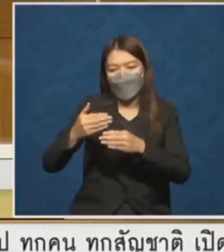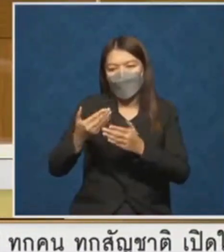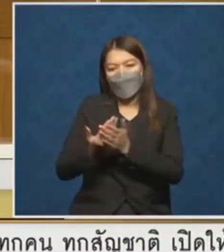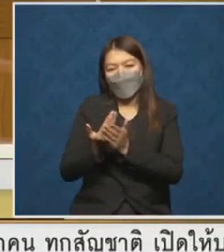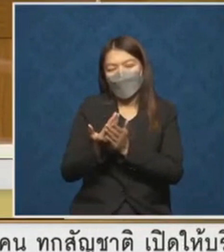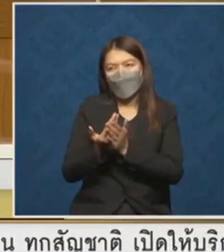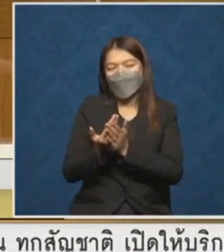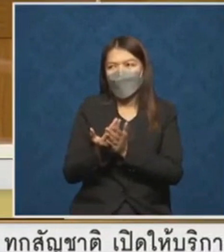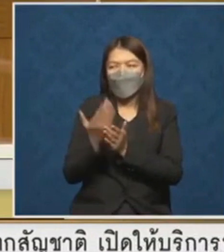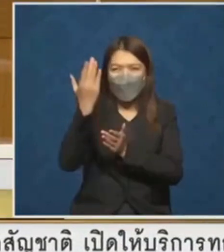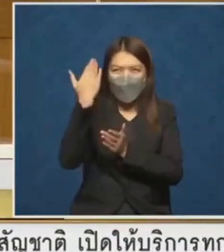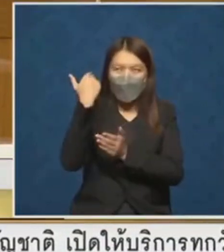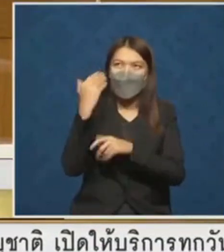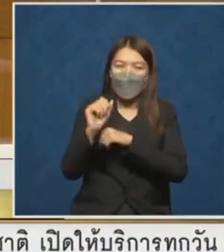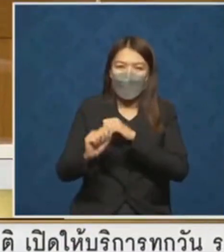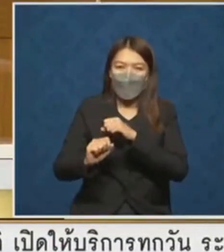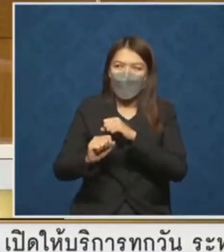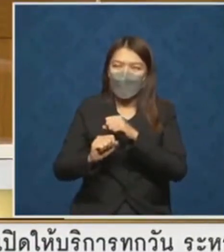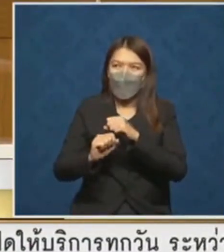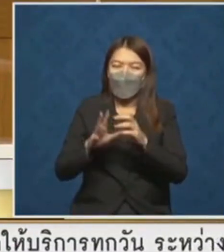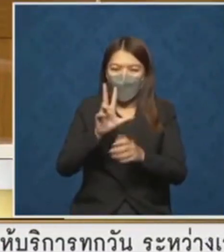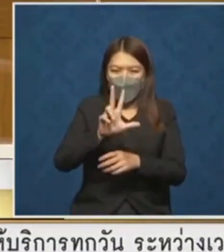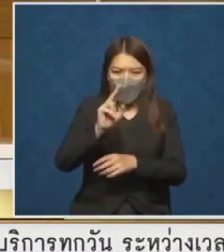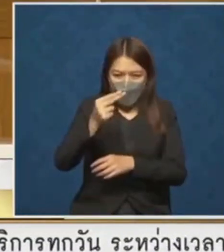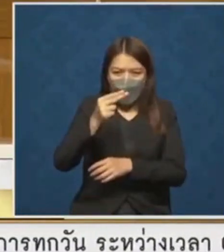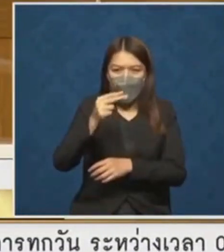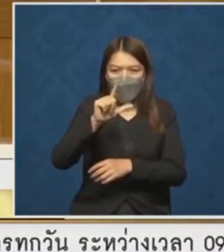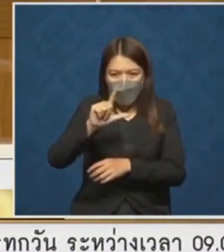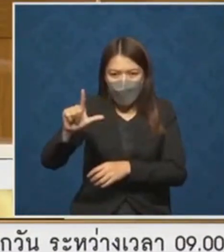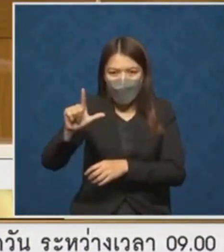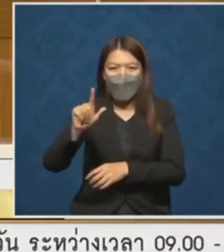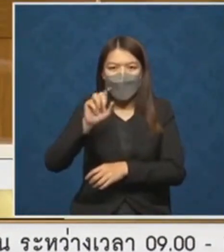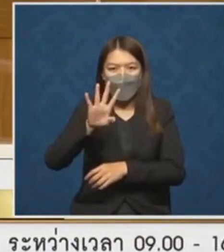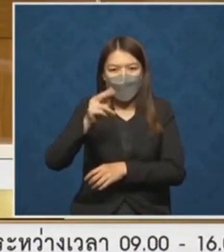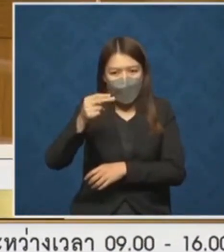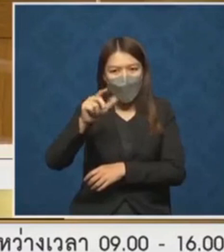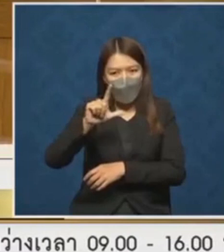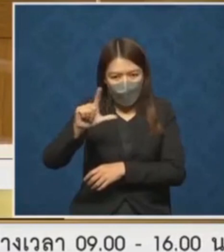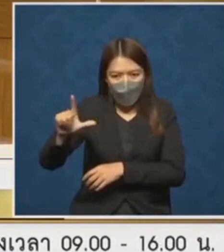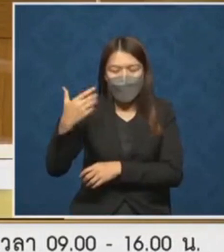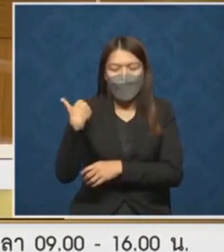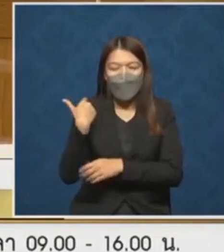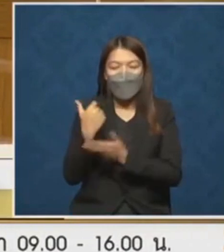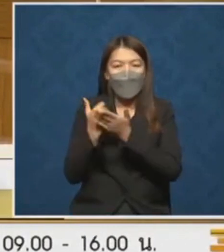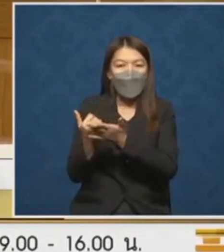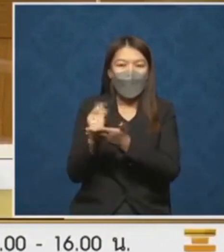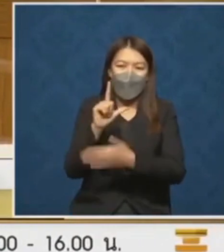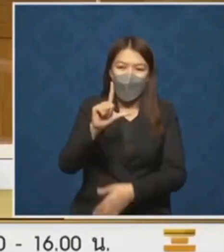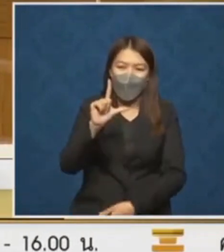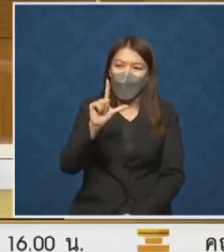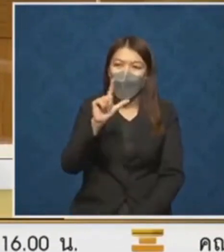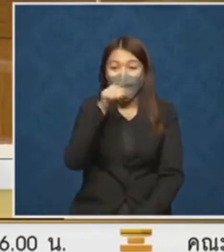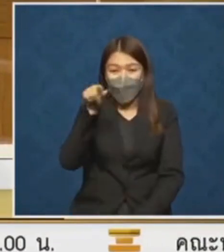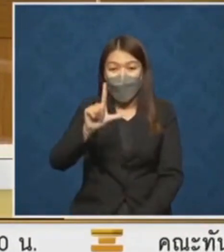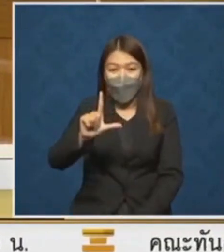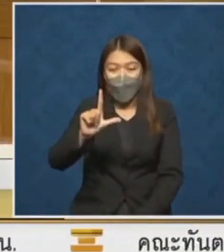ลสวไปสม้าวัชีวาพัพที่ผ่านมาลดลงแล้วแต่ไม่สามารถทำได้ทั้งหมดพley sertเพรจะไปกระทบกักระเศษการณผู้ปลกปัมน้มัน